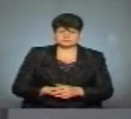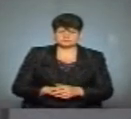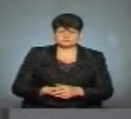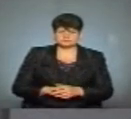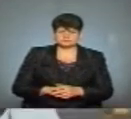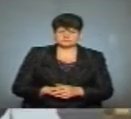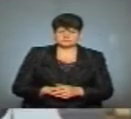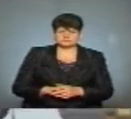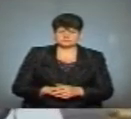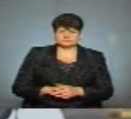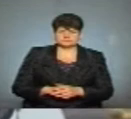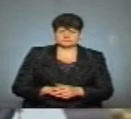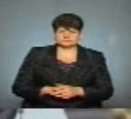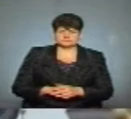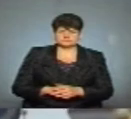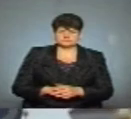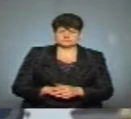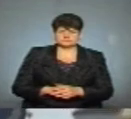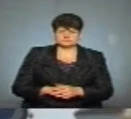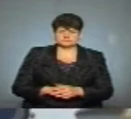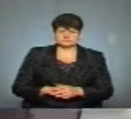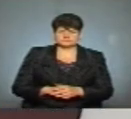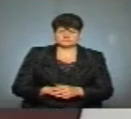Бодак. Новини на Суспільному. Тернопіль.